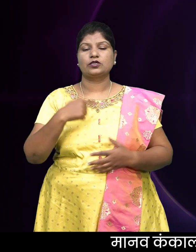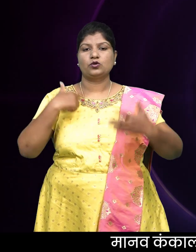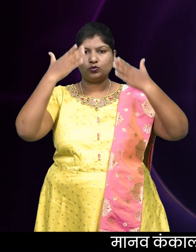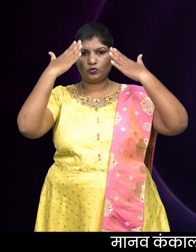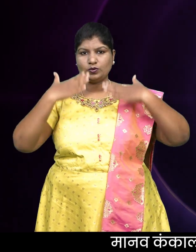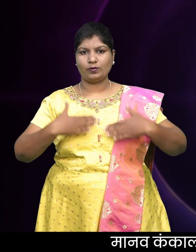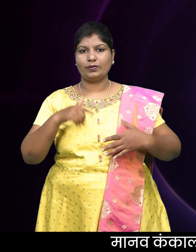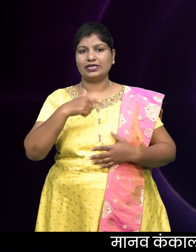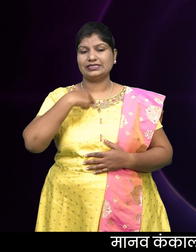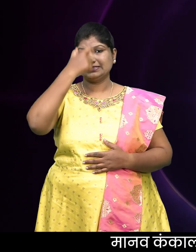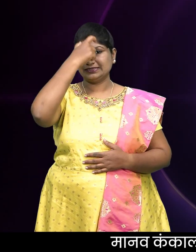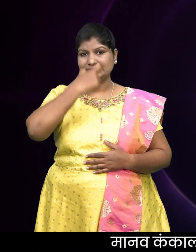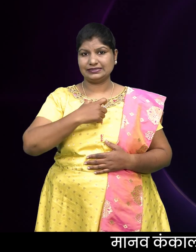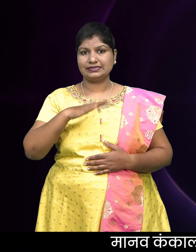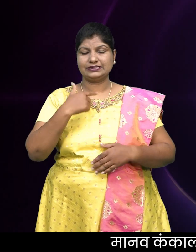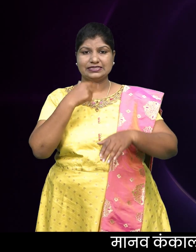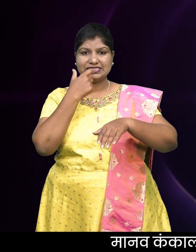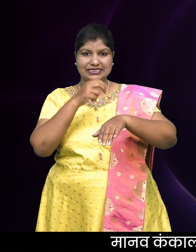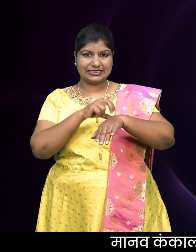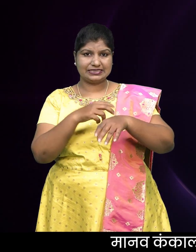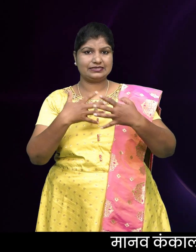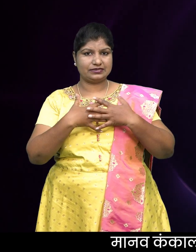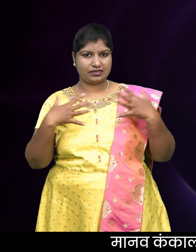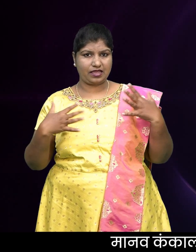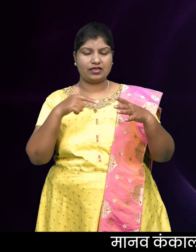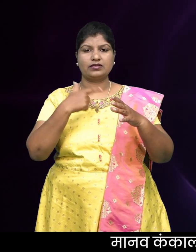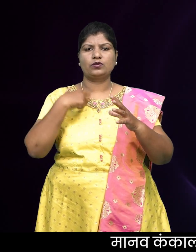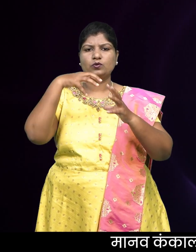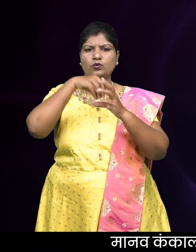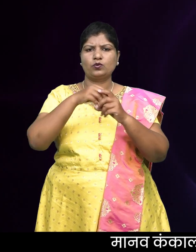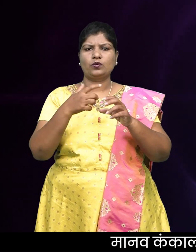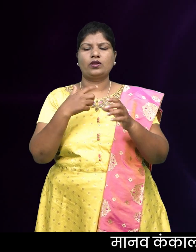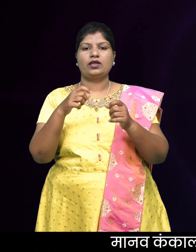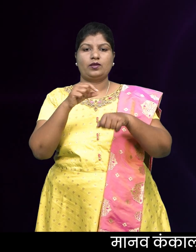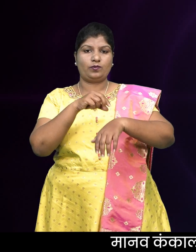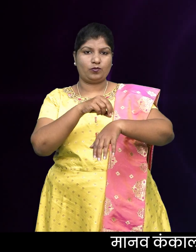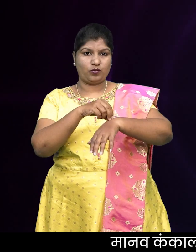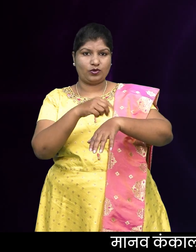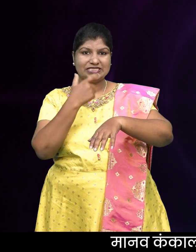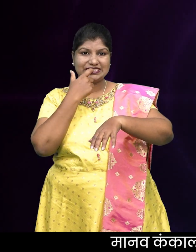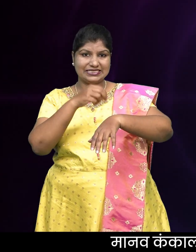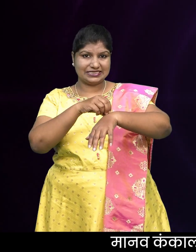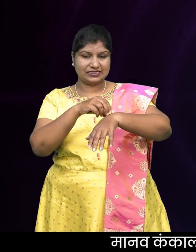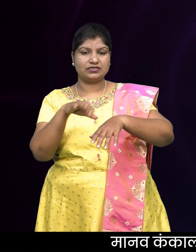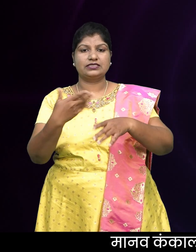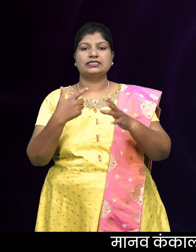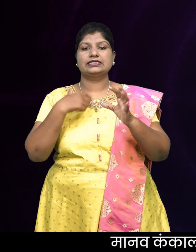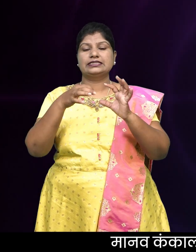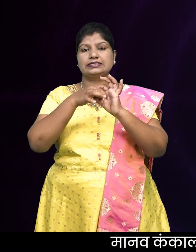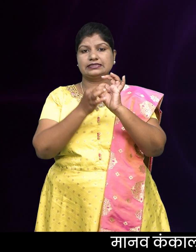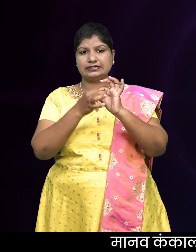मानव कंकाल में हड्डियां, उपास्थि और स्नायु बंधन होते हैं।